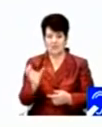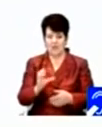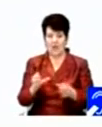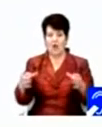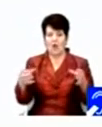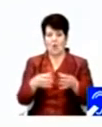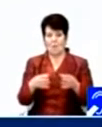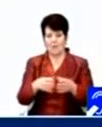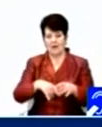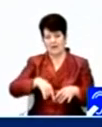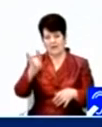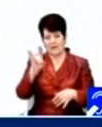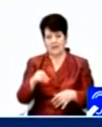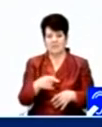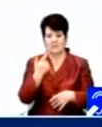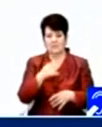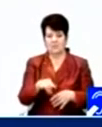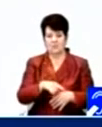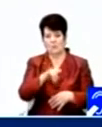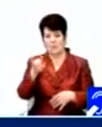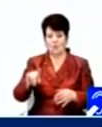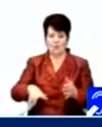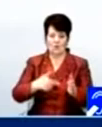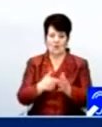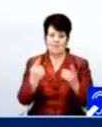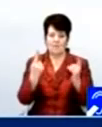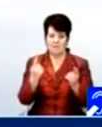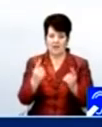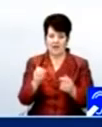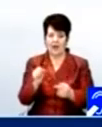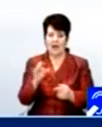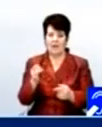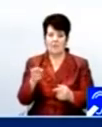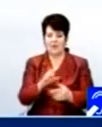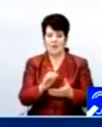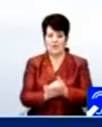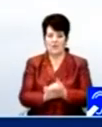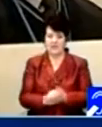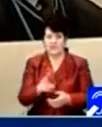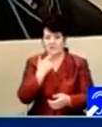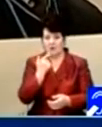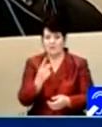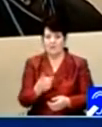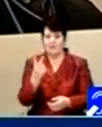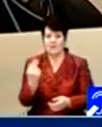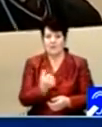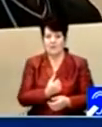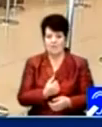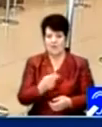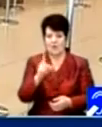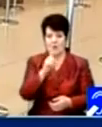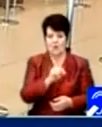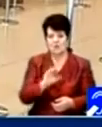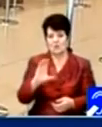Moldova reia zborurile spre cel mai mare oraș din Emiratele Arabe Unite. Zborurile vor fi operate de două ori pe săptămână în zilele de luni și